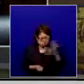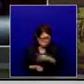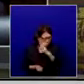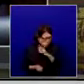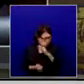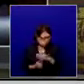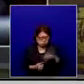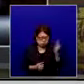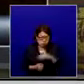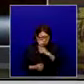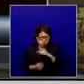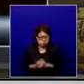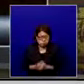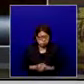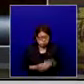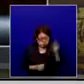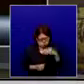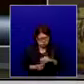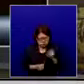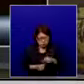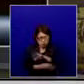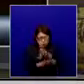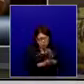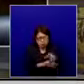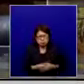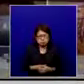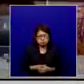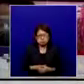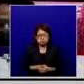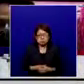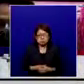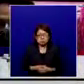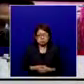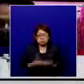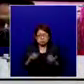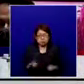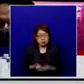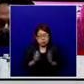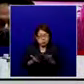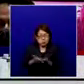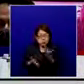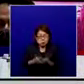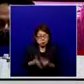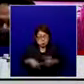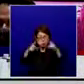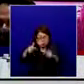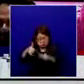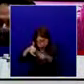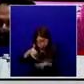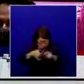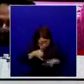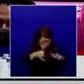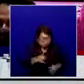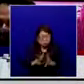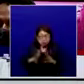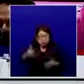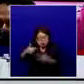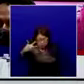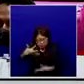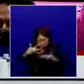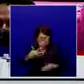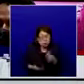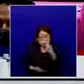แนมมันกำมะลอท่านดูสิครับมหาเศรษฐีไทยเนี่ยผมไม่อยากพูดเลยนี่ไงเต็มไปเลยเนี่ยท่านเปิดผนึกจ